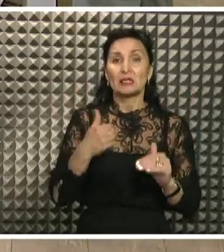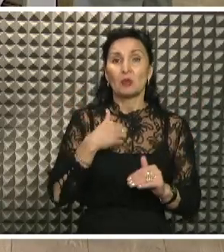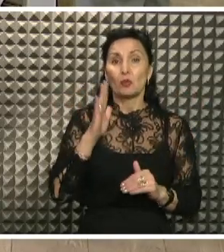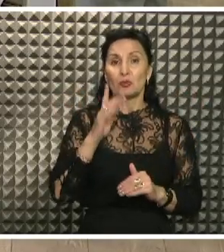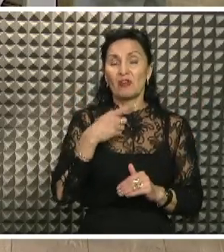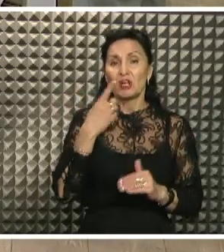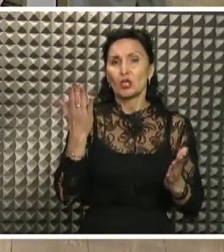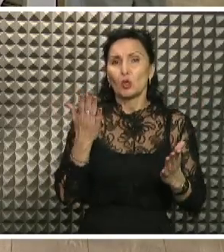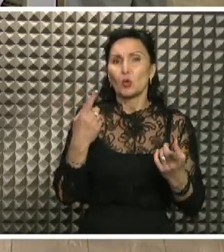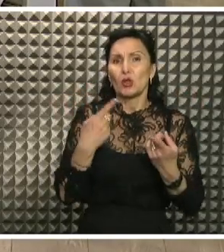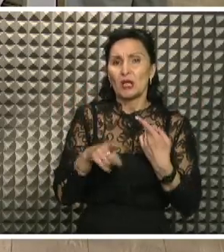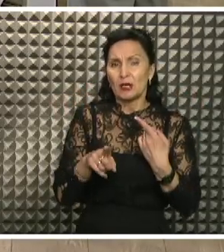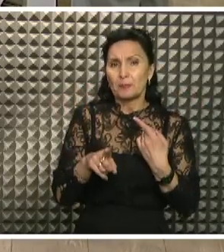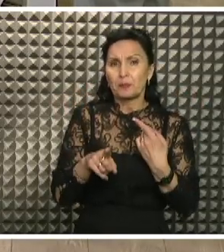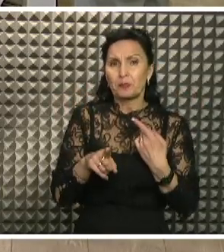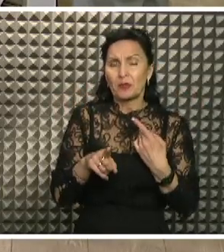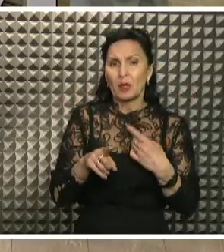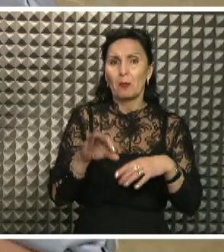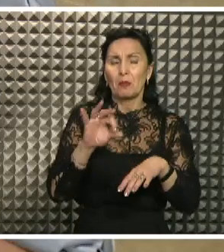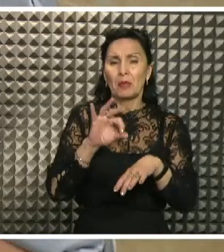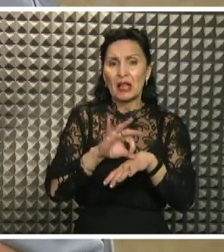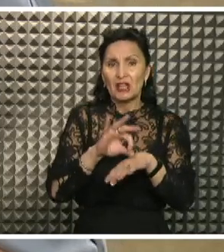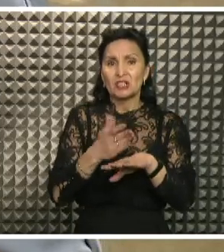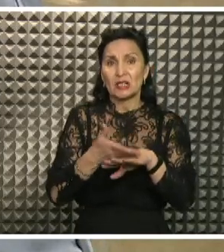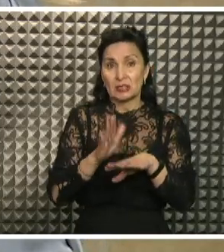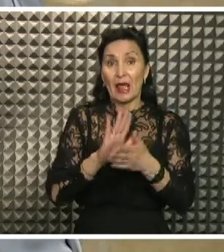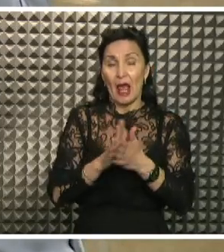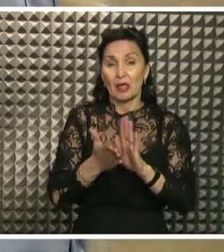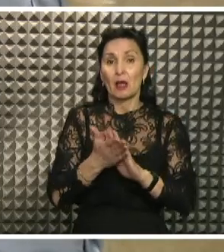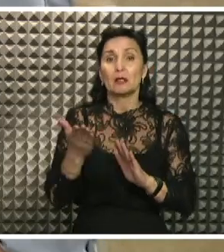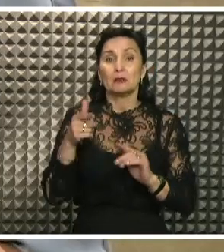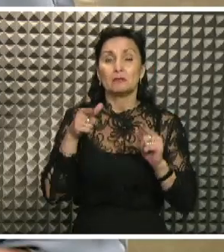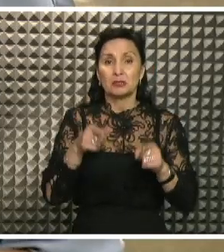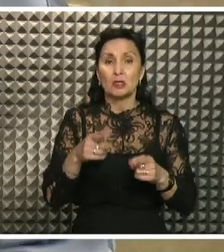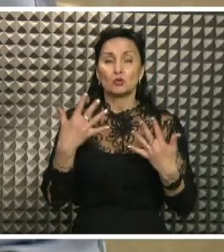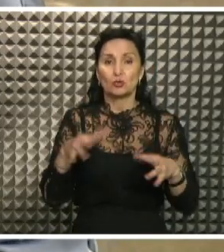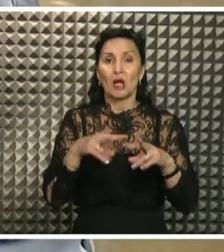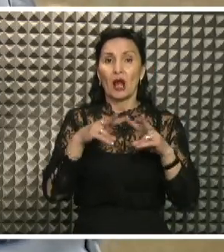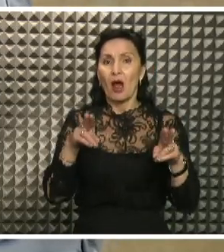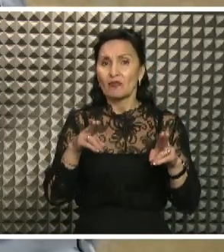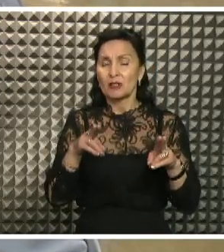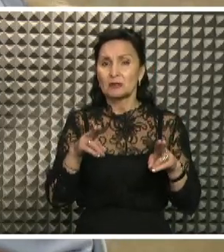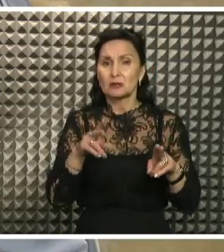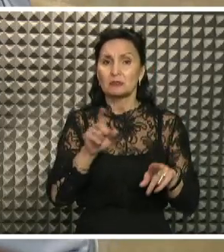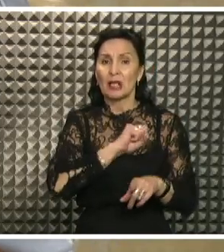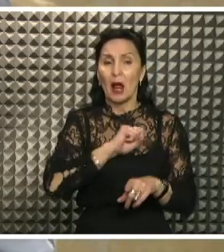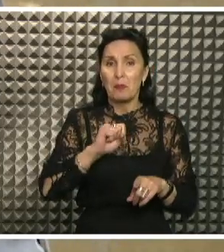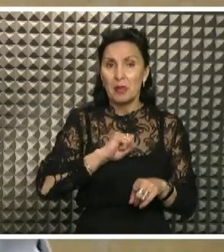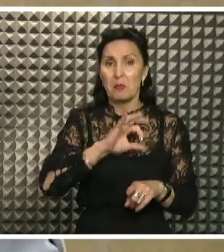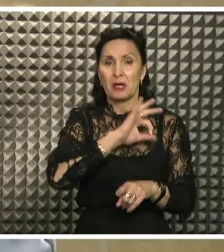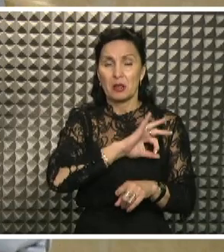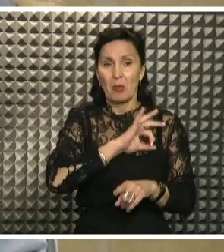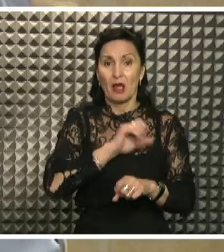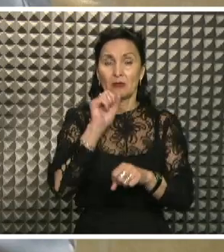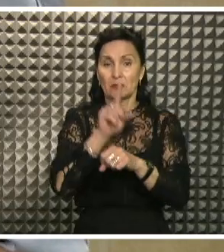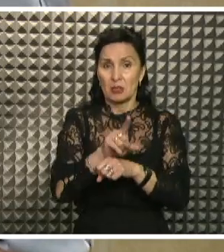говорить о каких-то других патологических состояниях, здесь уже кратность применения терапии назначает